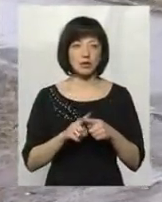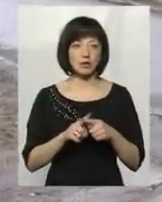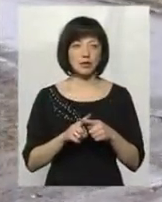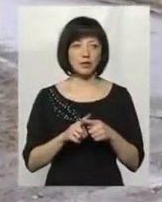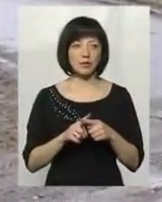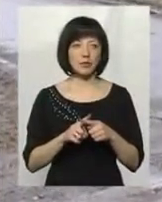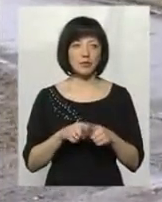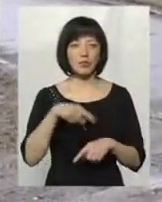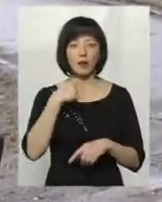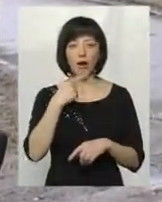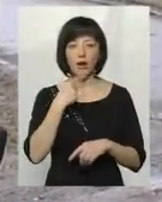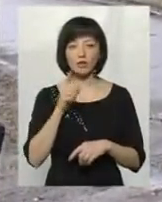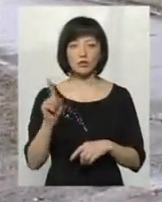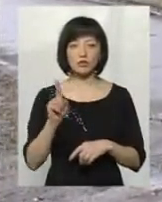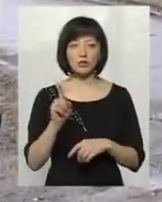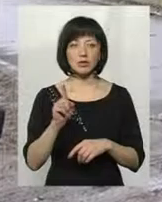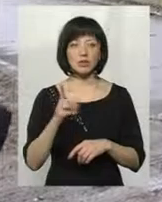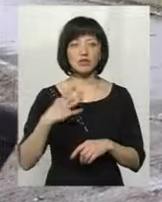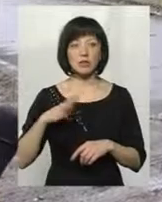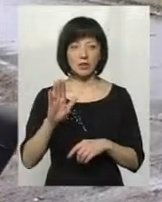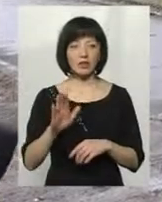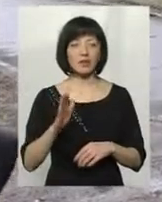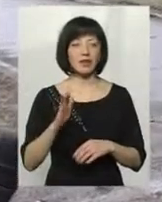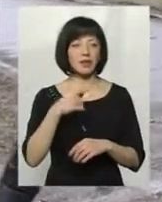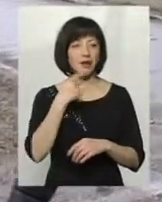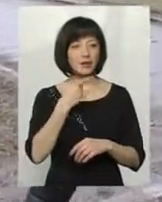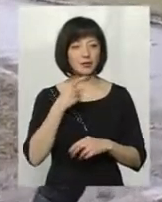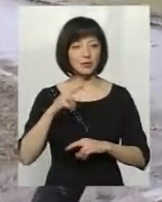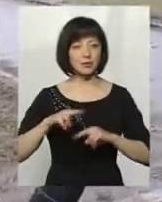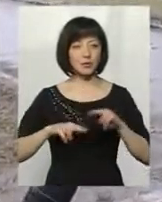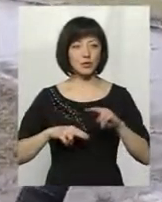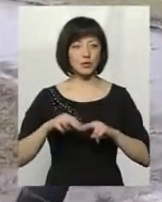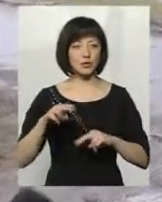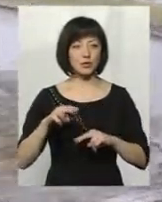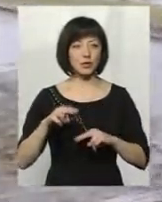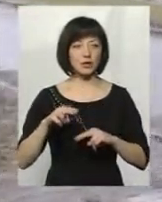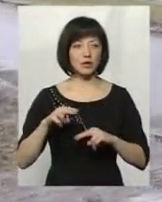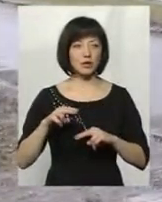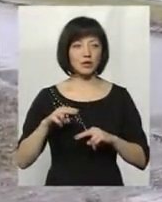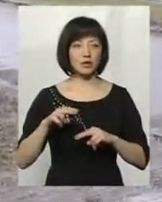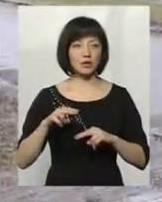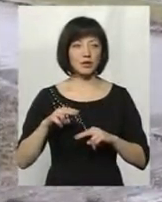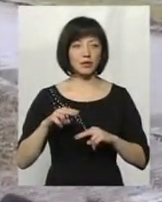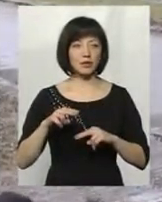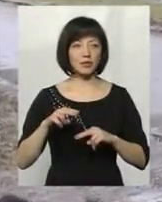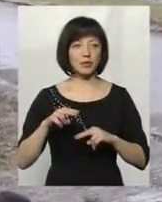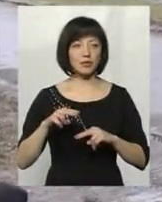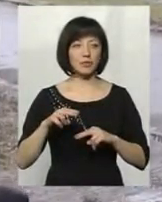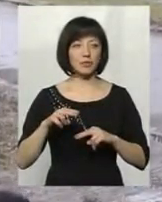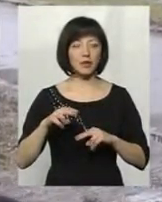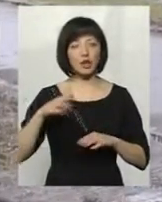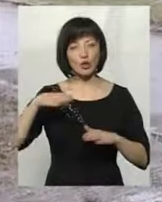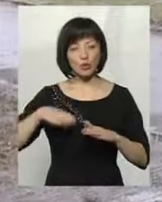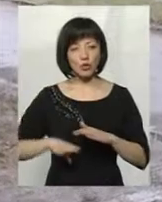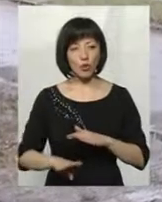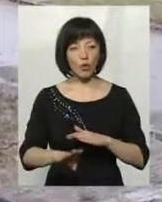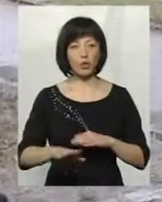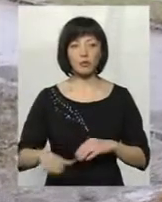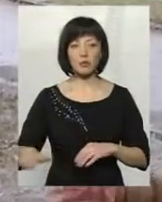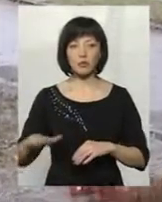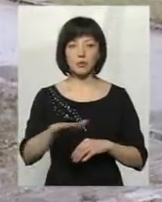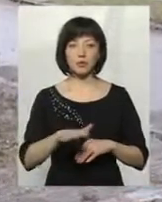каже, що... Чекай, вона каже, що будує тільки це і цокольне приміщення і